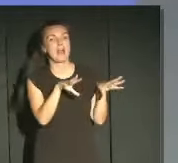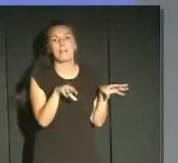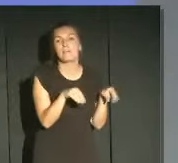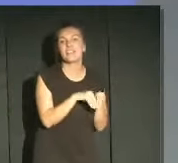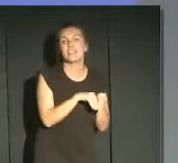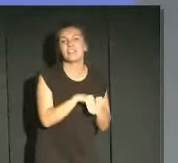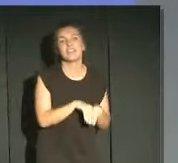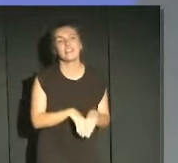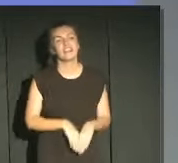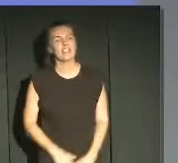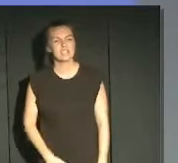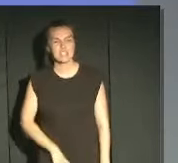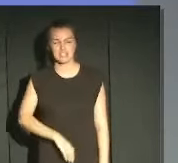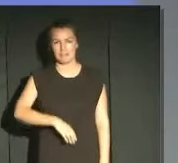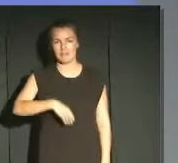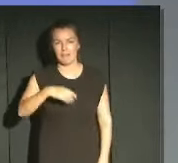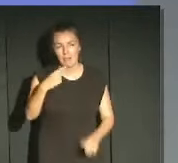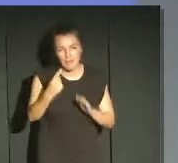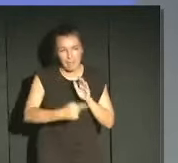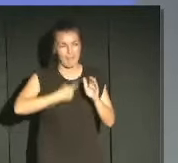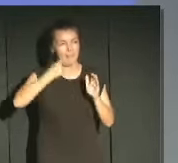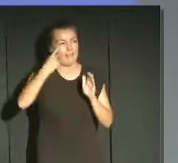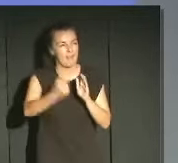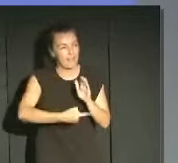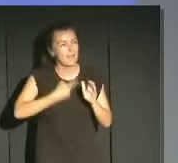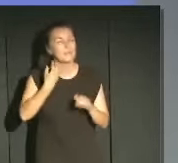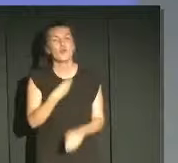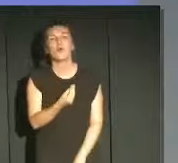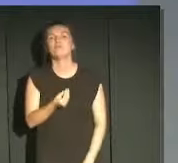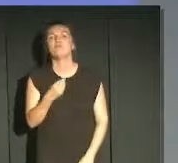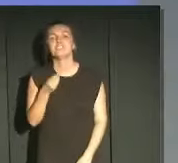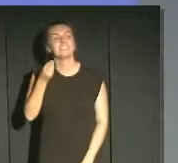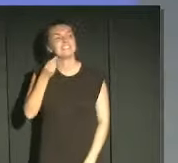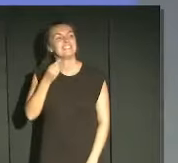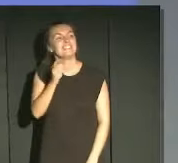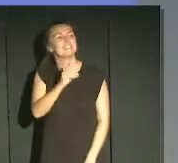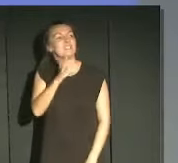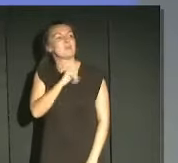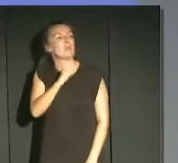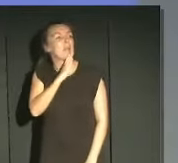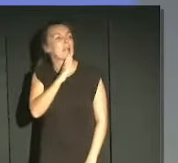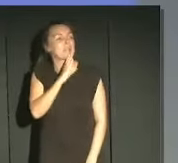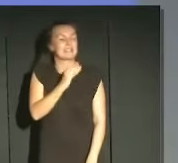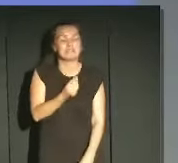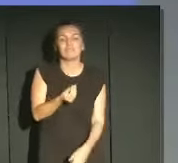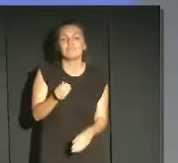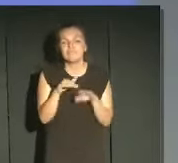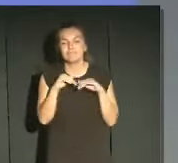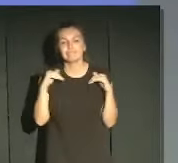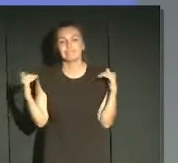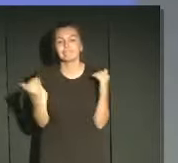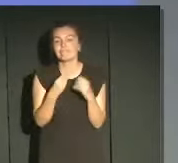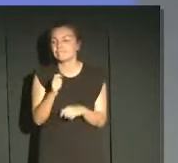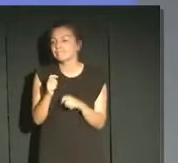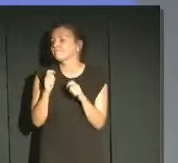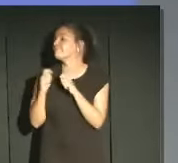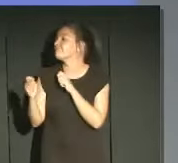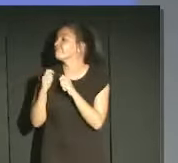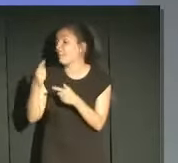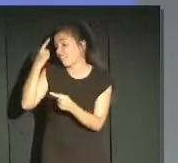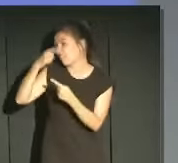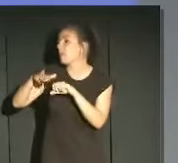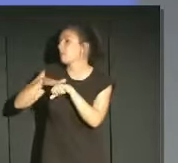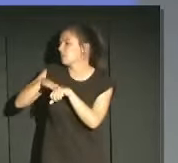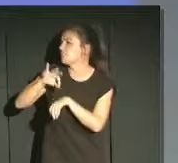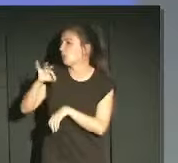aller pourrir les dîners du dimanche ou les déjeuners du dimanche vous savez ces déjeunés où on se met à parler politique ouais